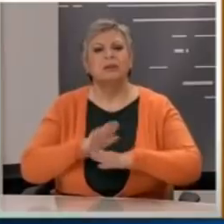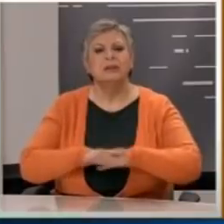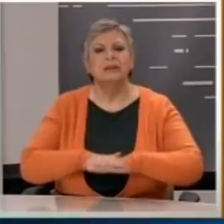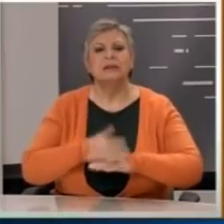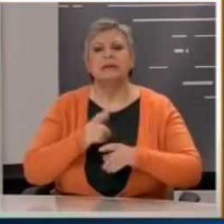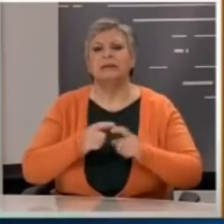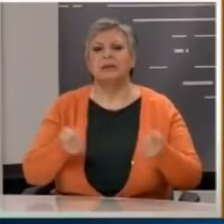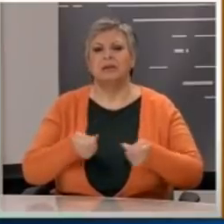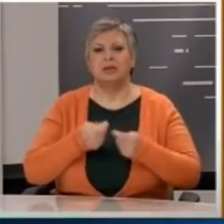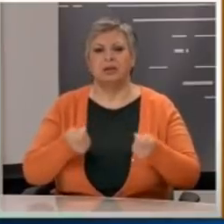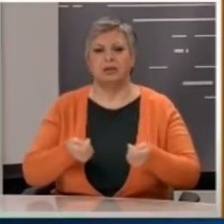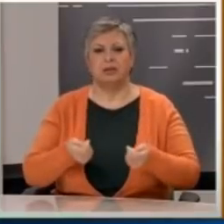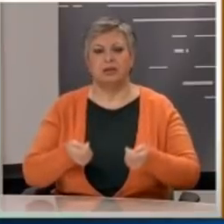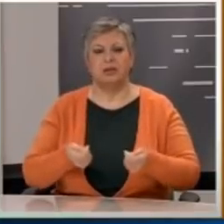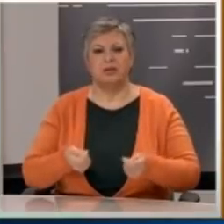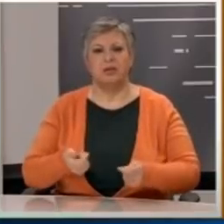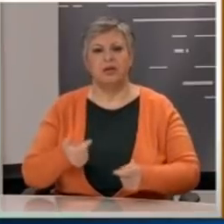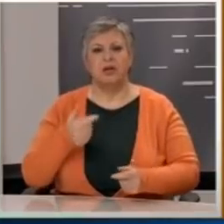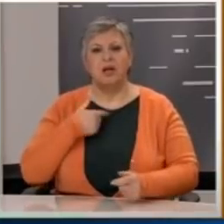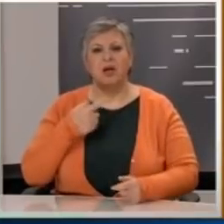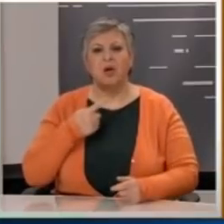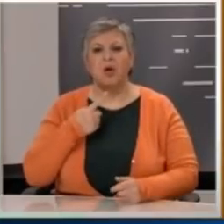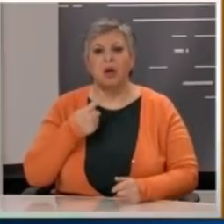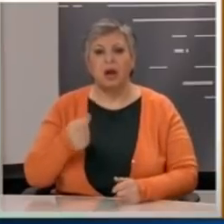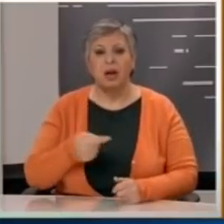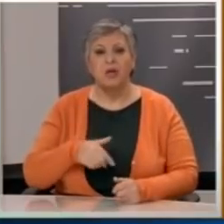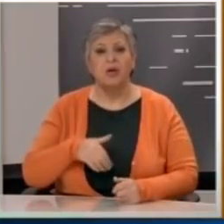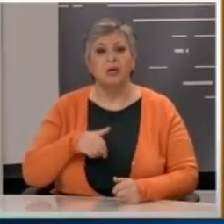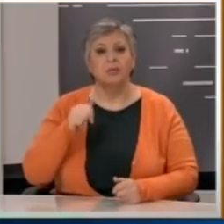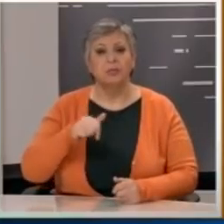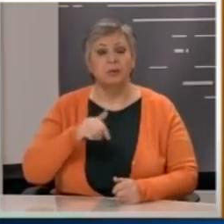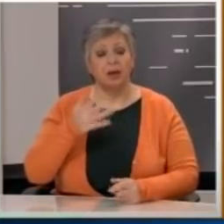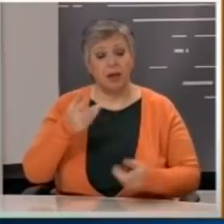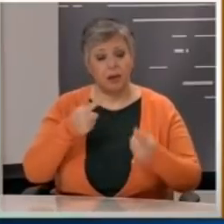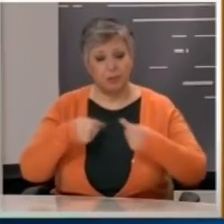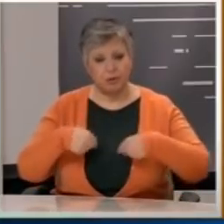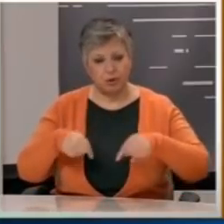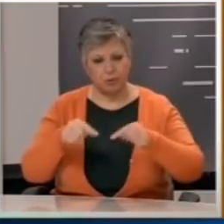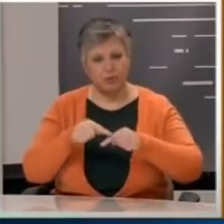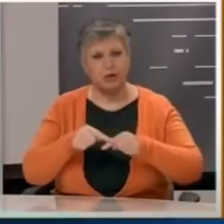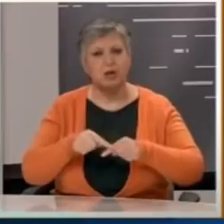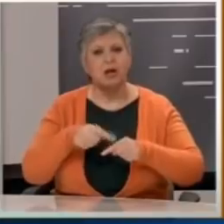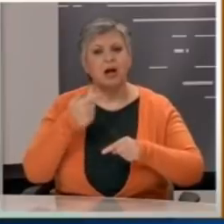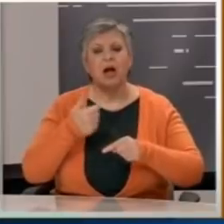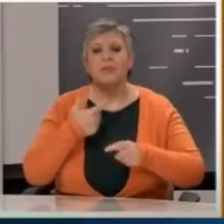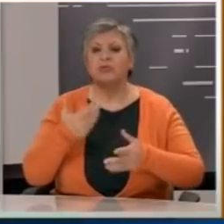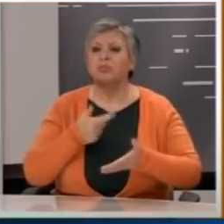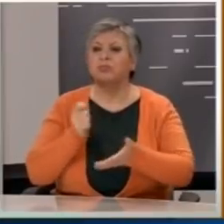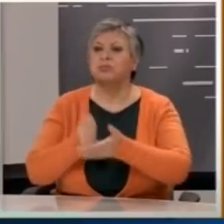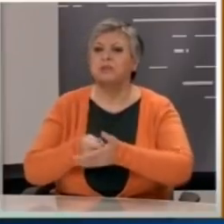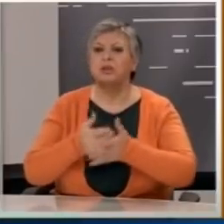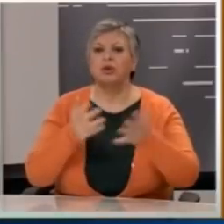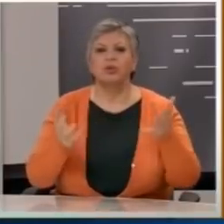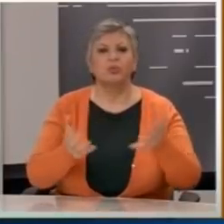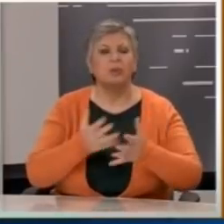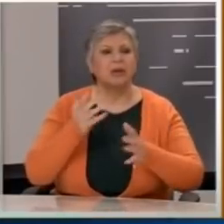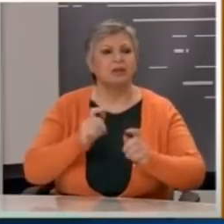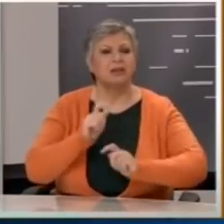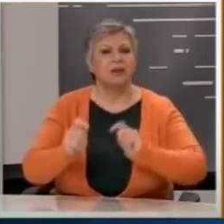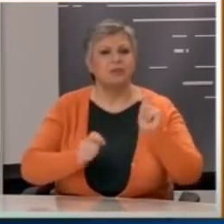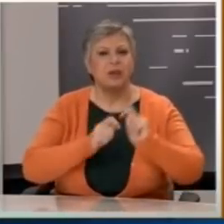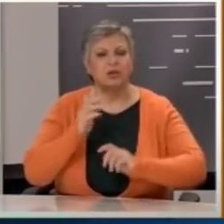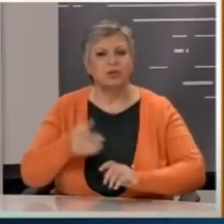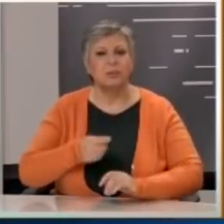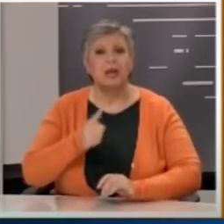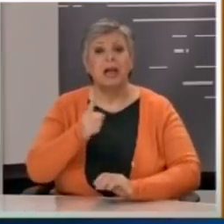από 1 εκατομμύριο δεν βάζουμε διακομματική συμμετοχή στην Επιτροπή όταν γίνεται προμήθεια ή έργο, και